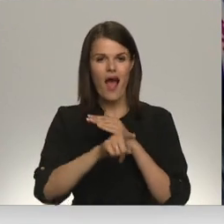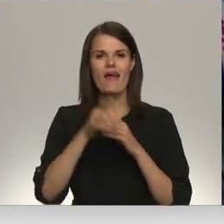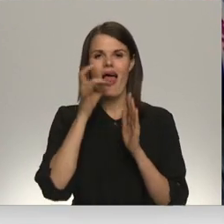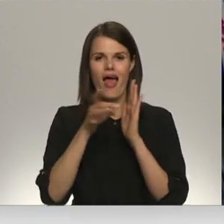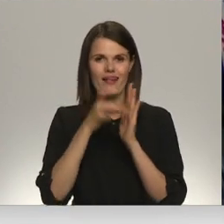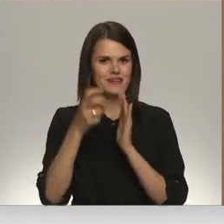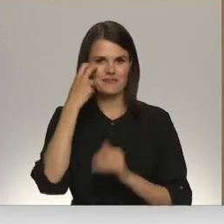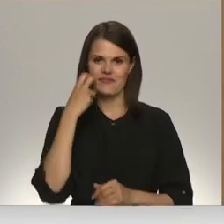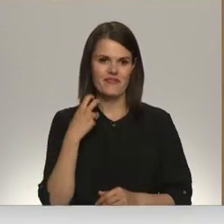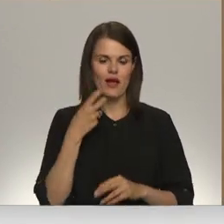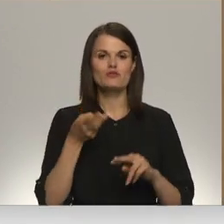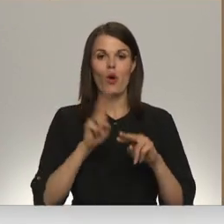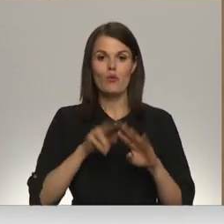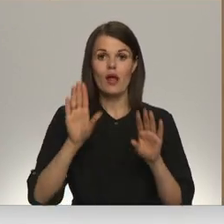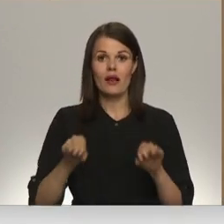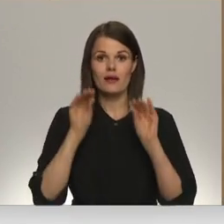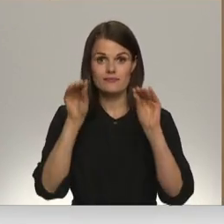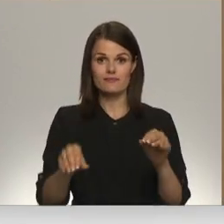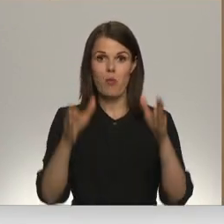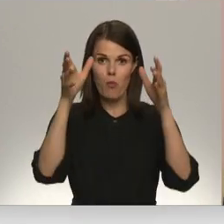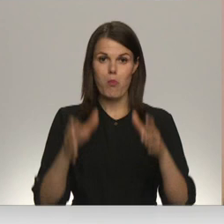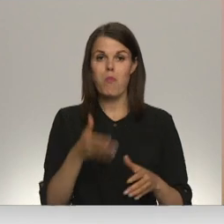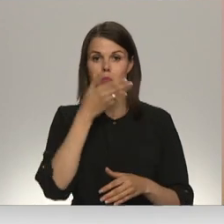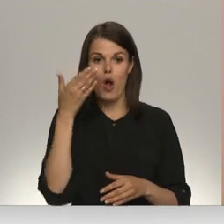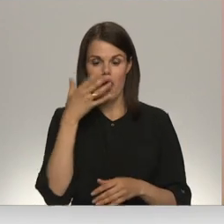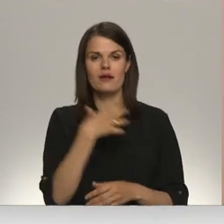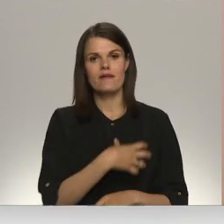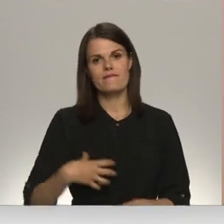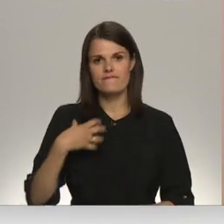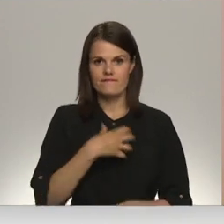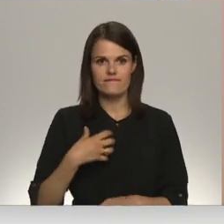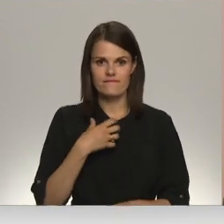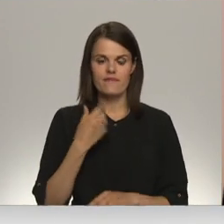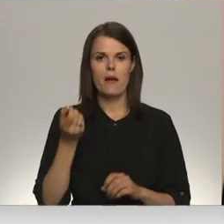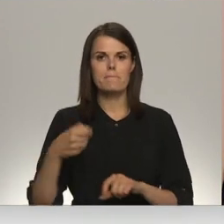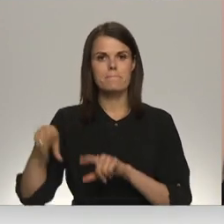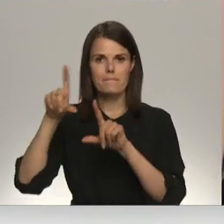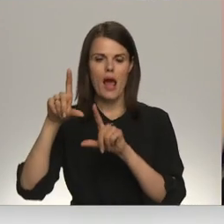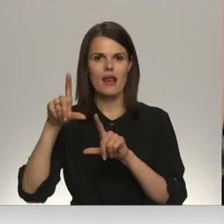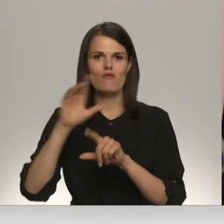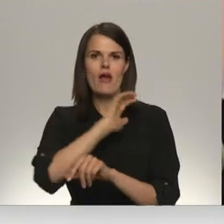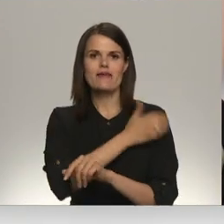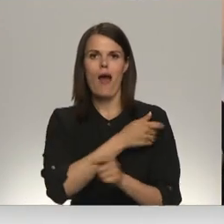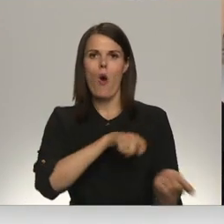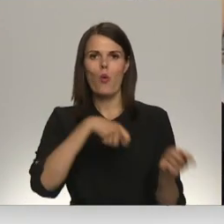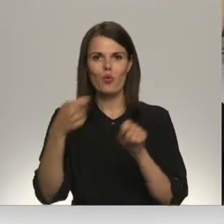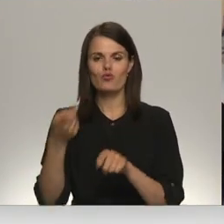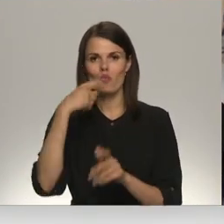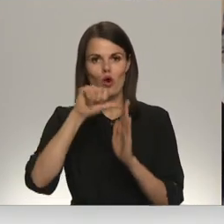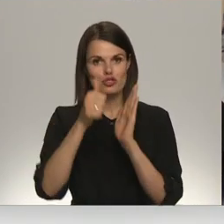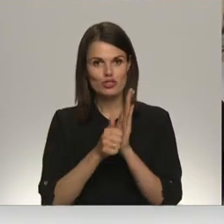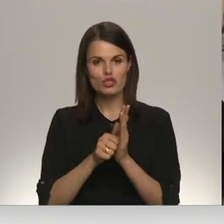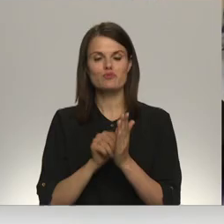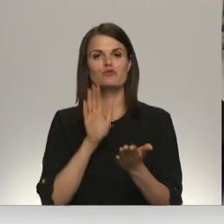ir novecojuši, un lai uzliktu dzīvoklī boileri, būtu nepieciešams palielināt ievadstrāvas jaudu no 16